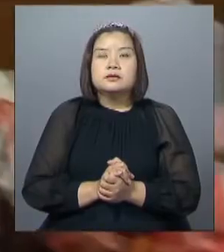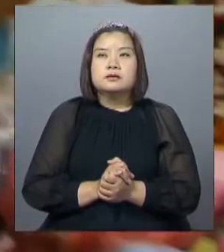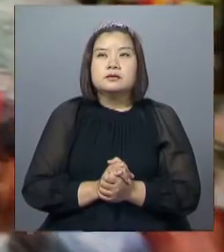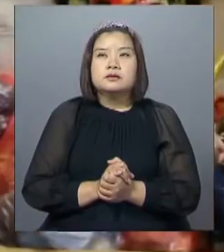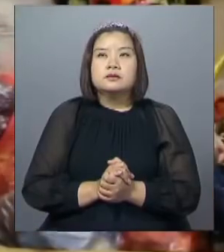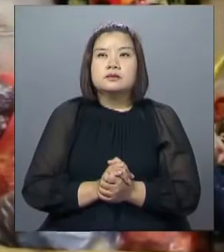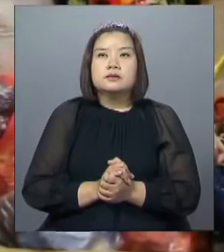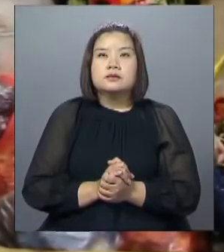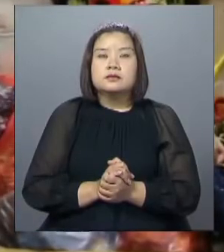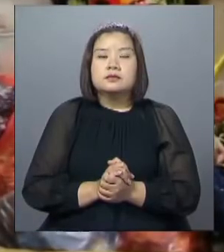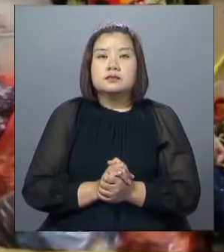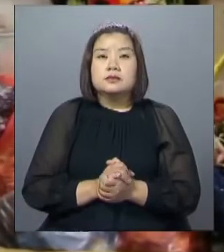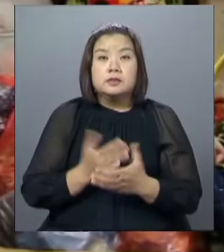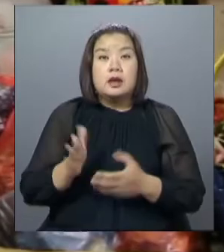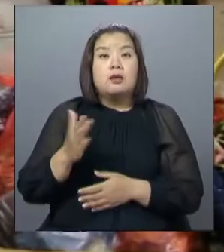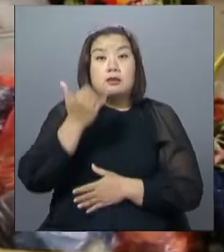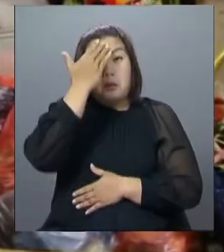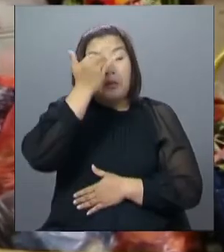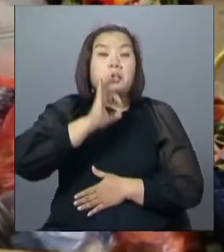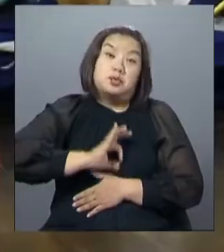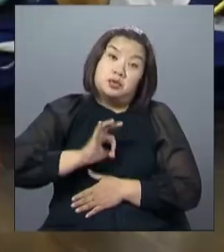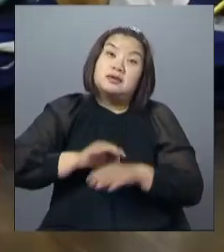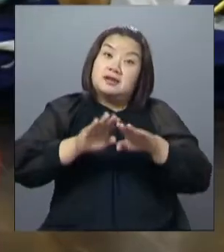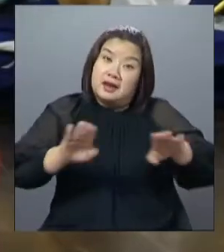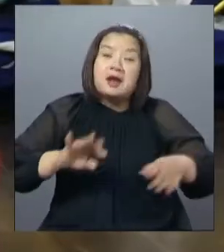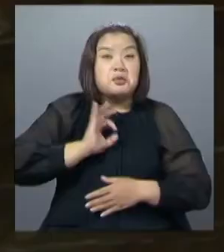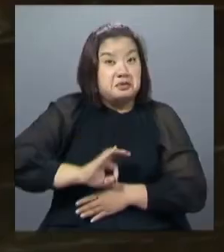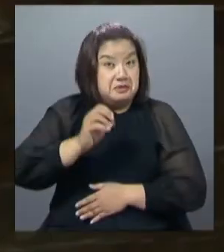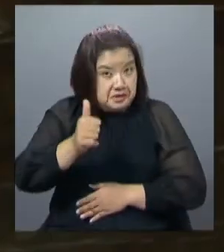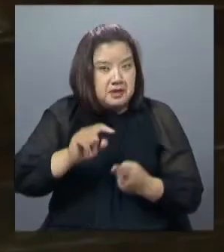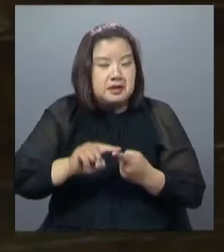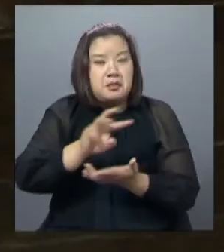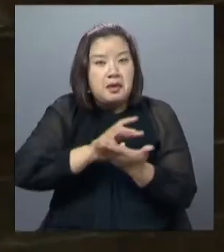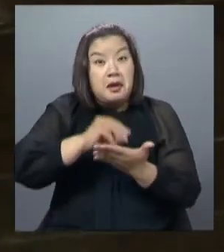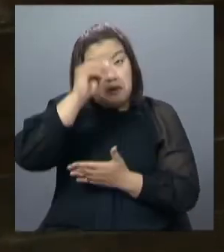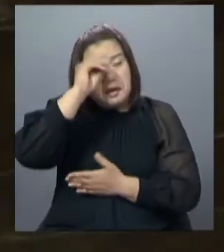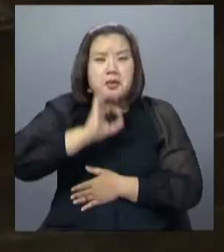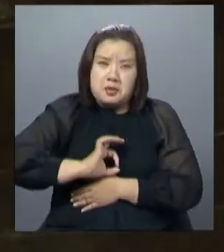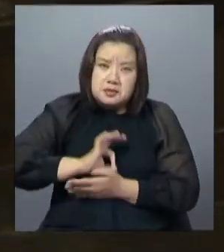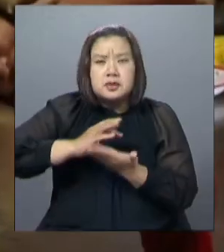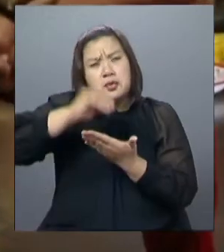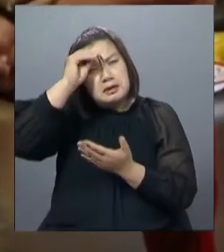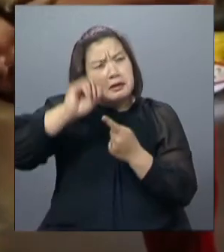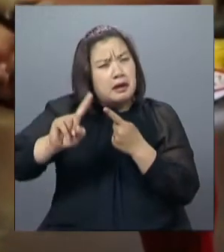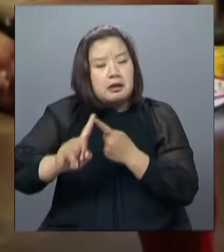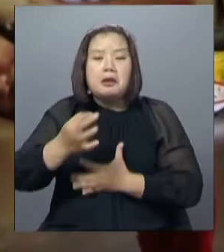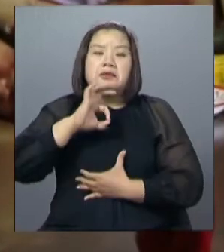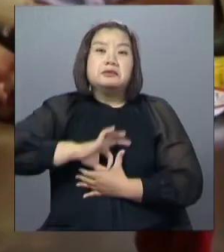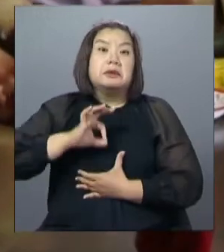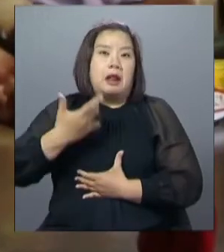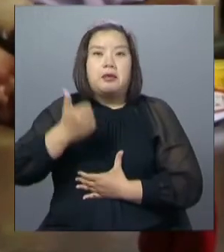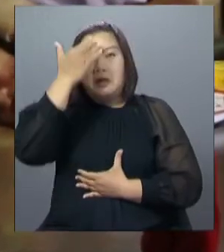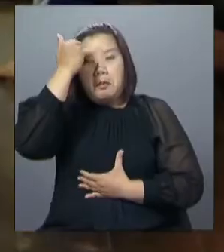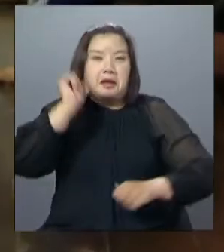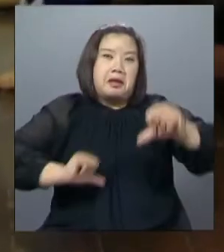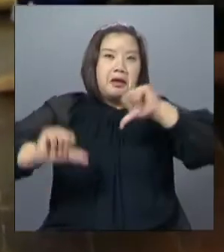นอกจากจะสร้างความรู้สึกที่ดีต่อเด็กและสถาบันแล้วมโนราตัวอ่อนถือได้ว่าเป็นศิลปะการแสดง